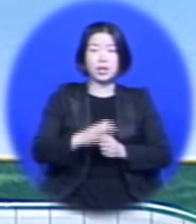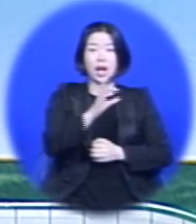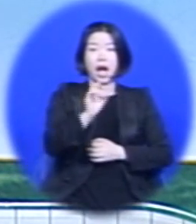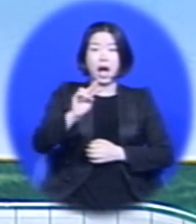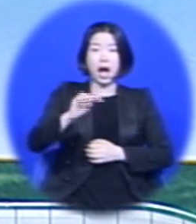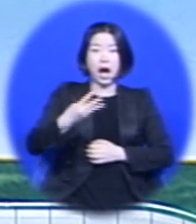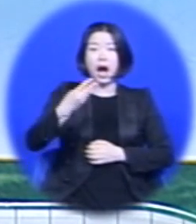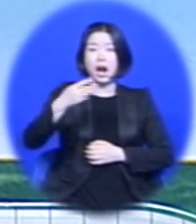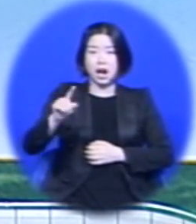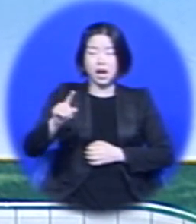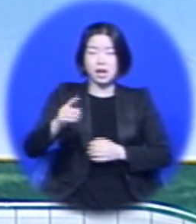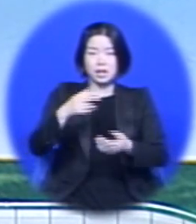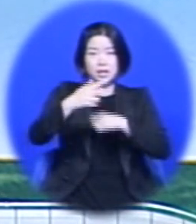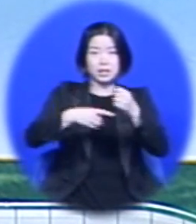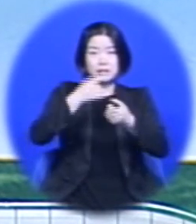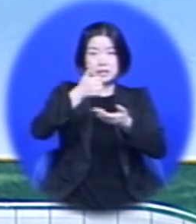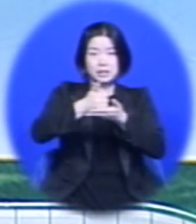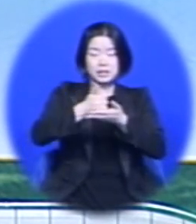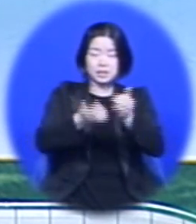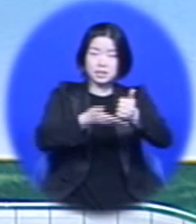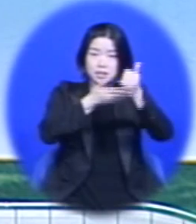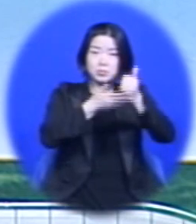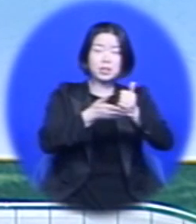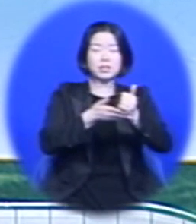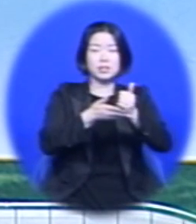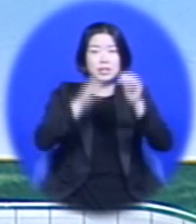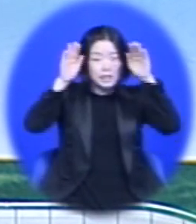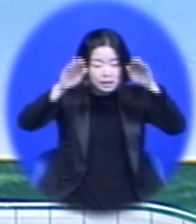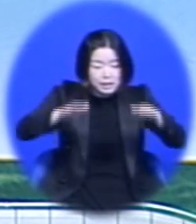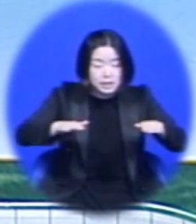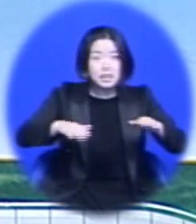알라신을 섬기는 이 이슬람교